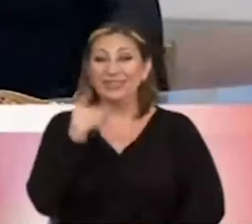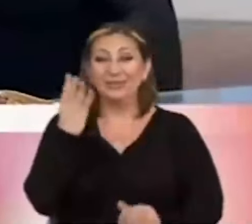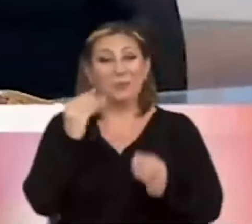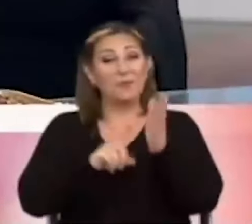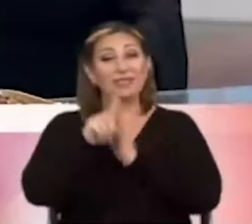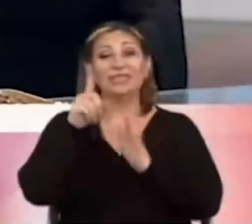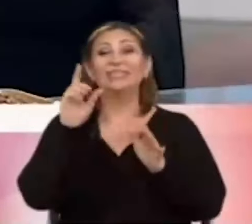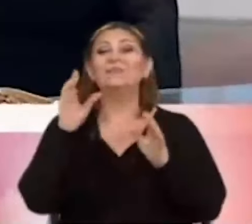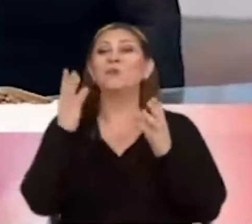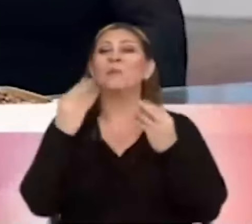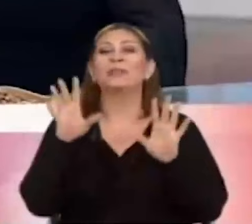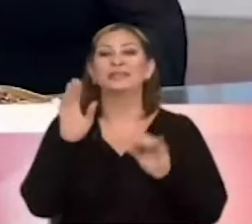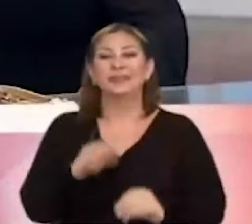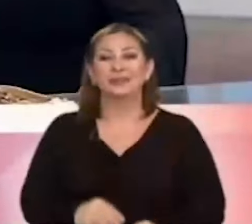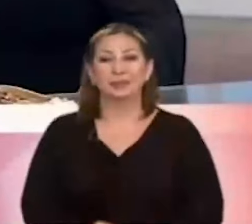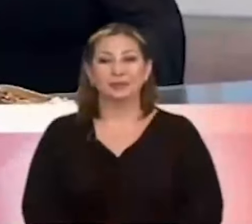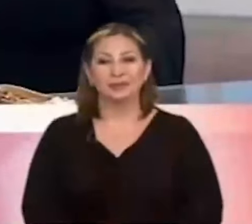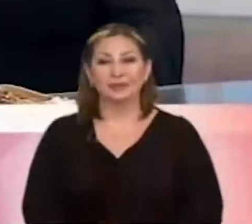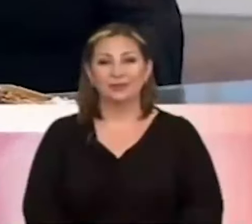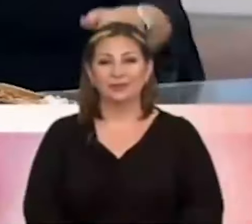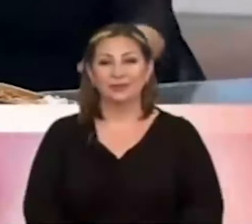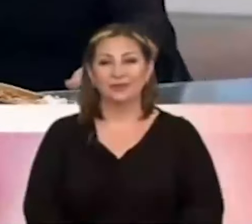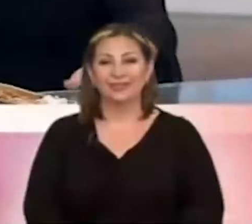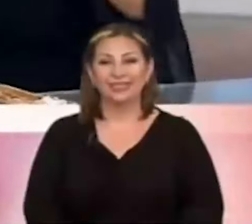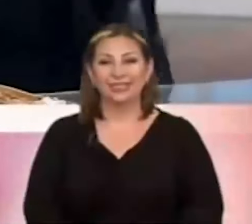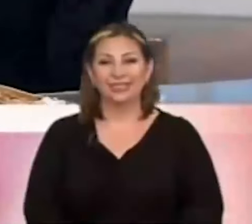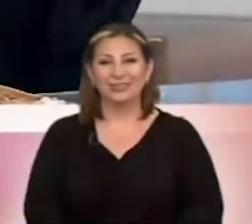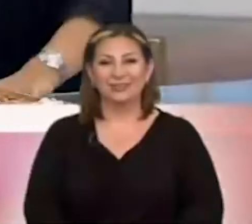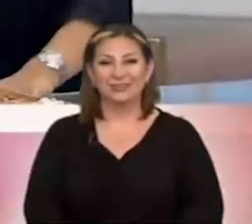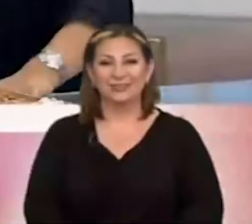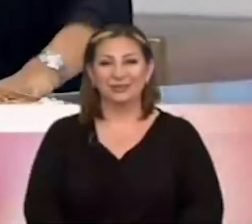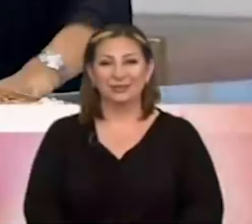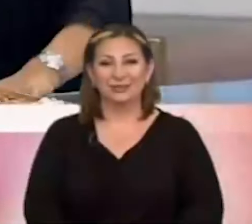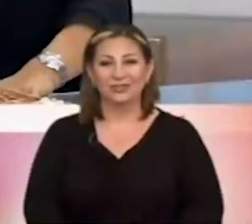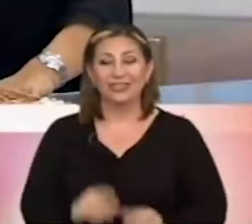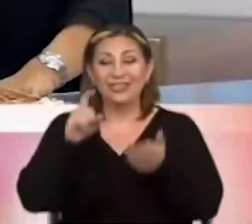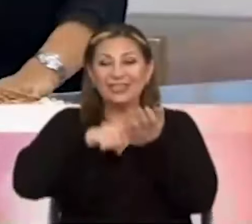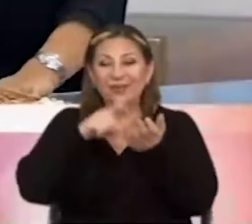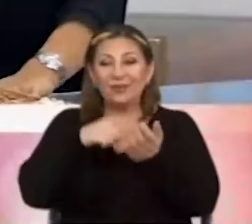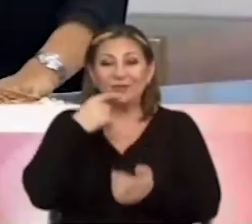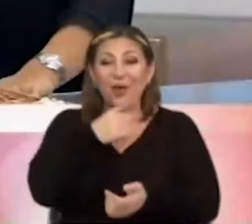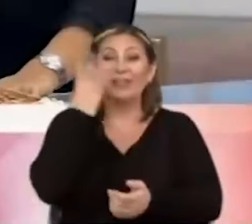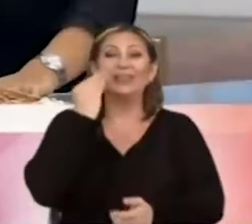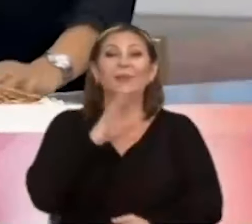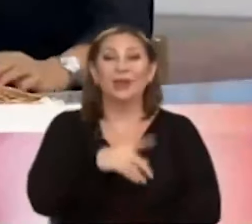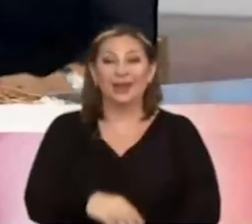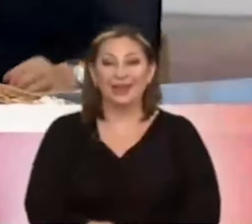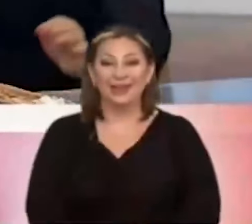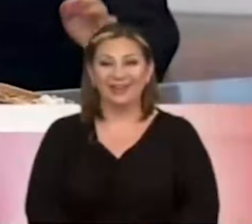daha başarılı sayılmazdı bu konuda. Tavuk. Yavrum. Tavuk. Sabun. Tavuk, tavuk.